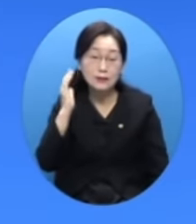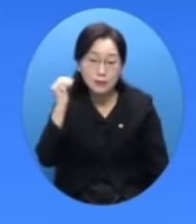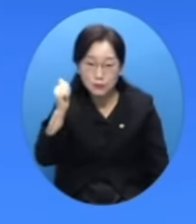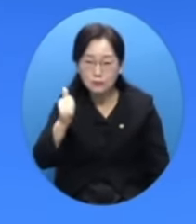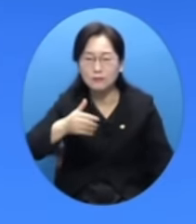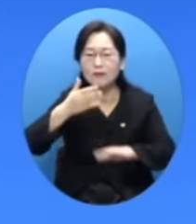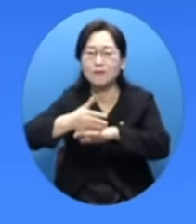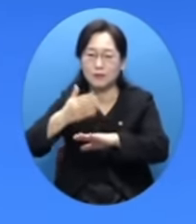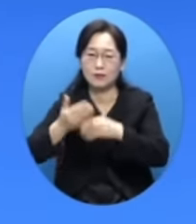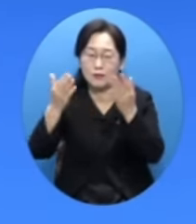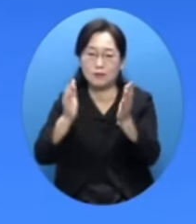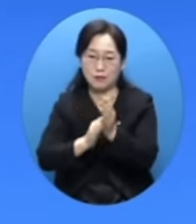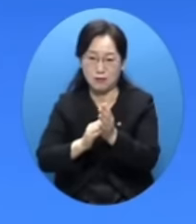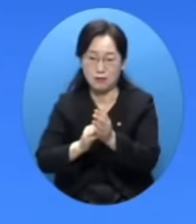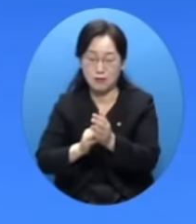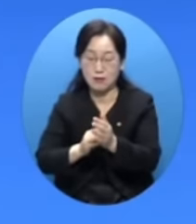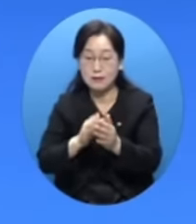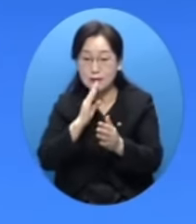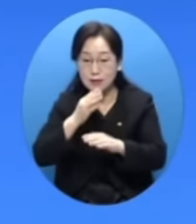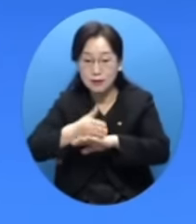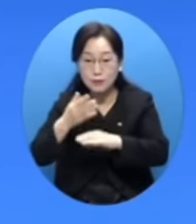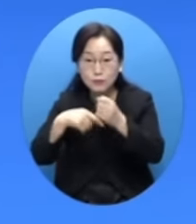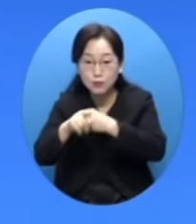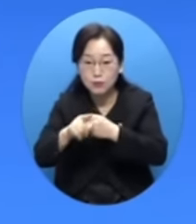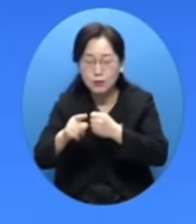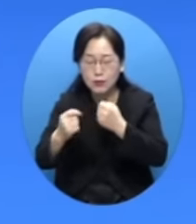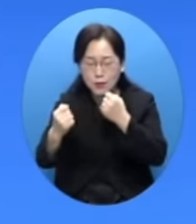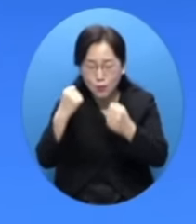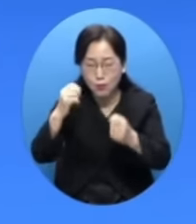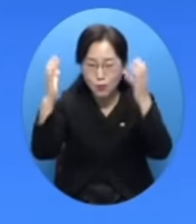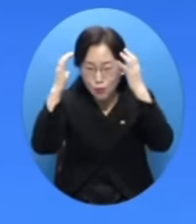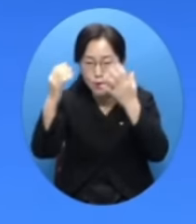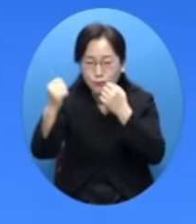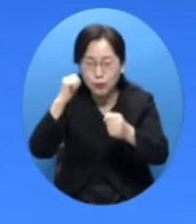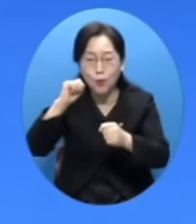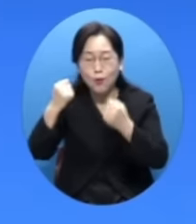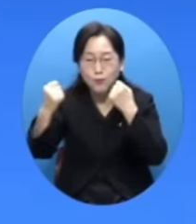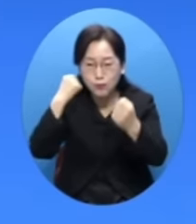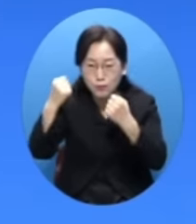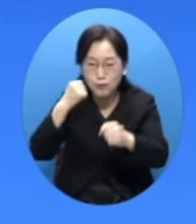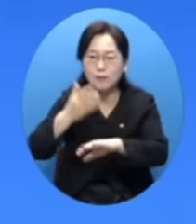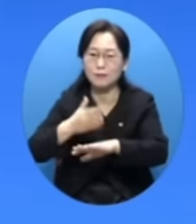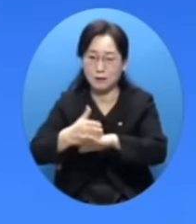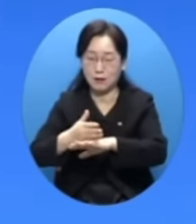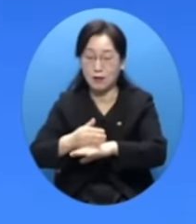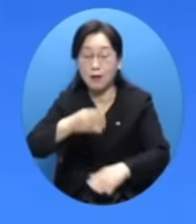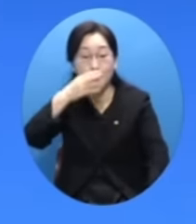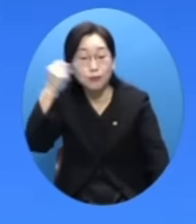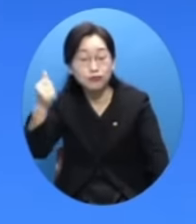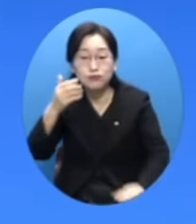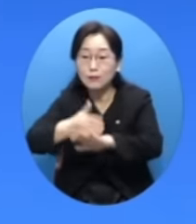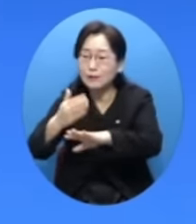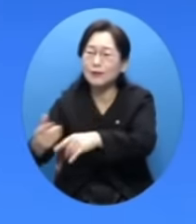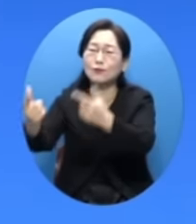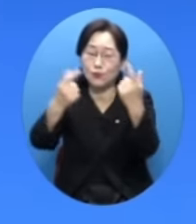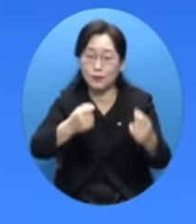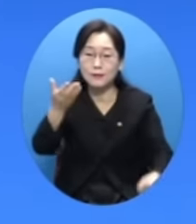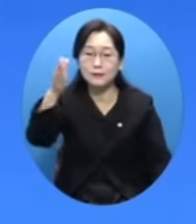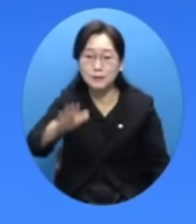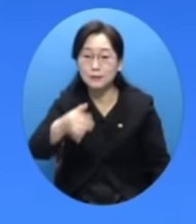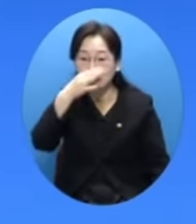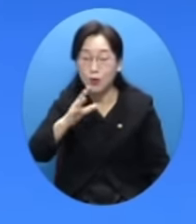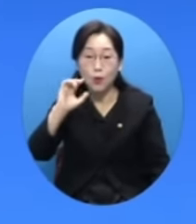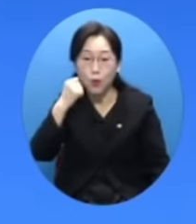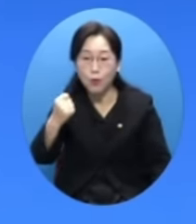진정한 감사는 고난 중에 감사입니다. 어려울 때 감사입니다. 잘 될 때 감사는 누구나 할 수 있지만 힘들고 어려울 때